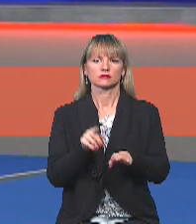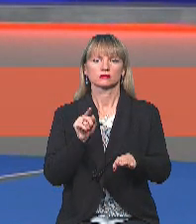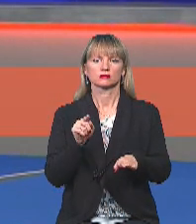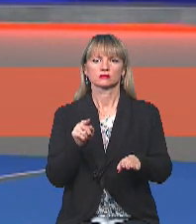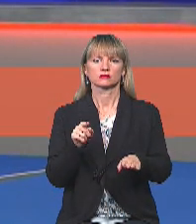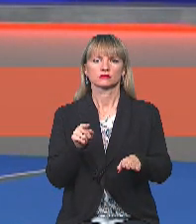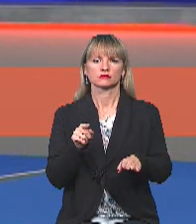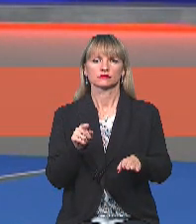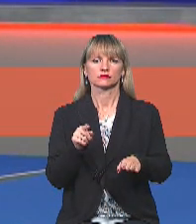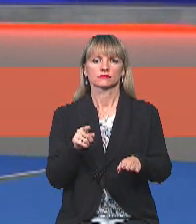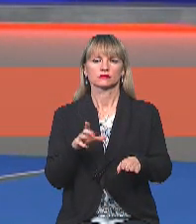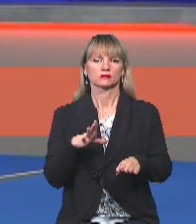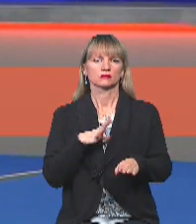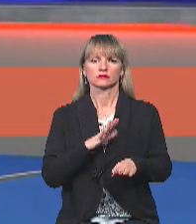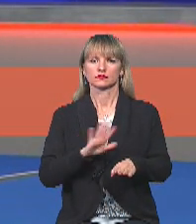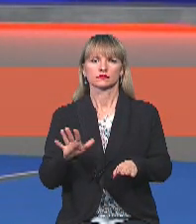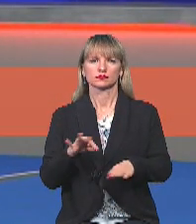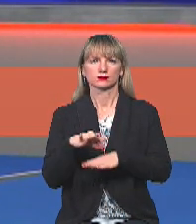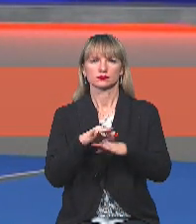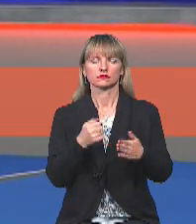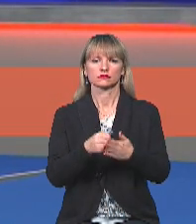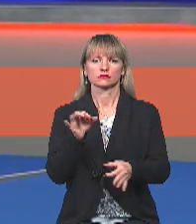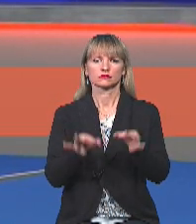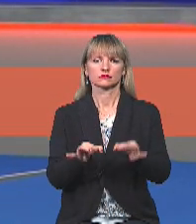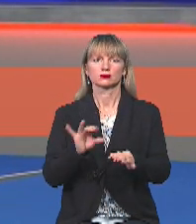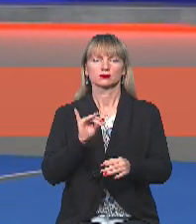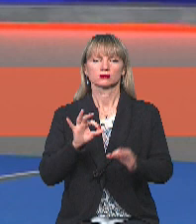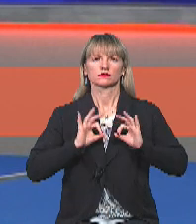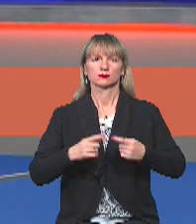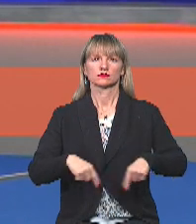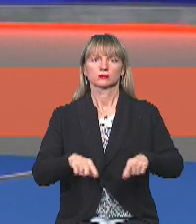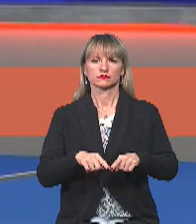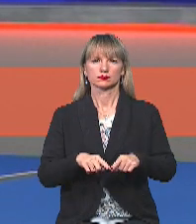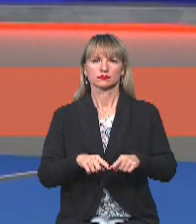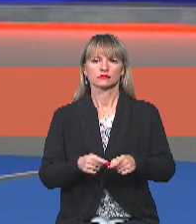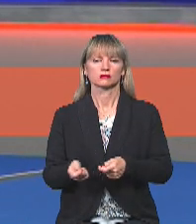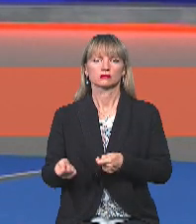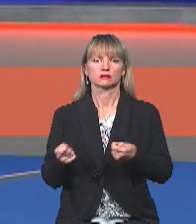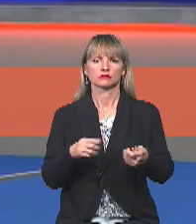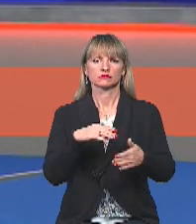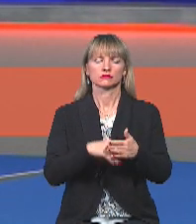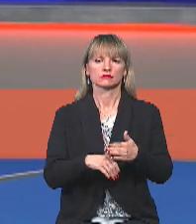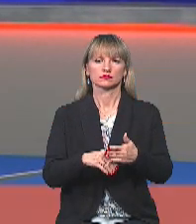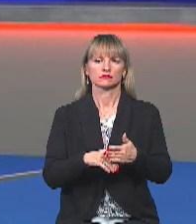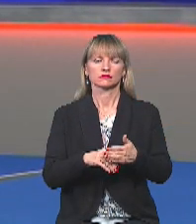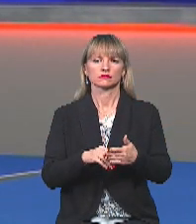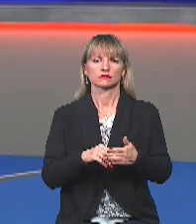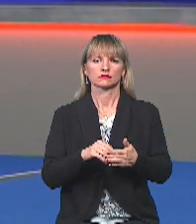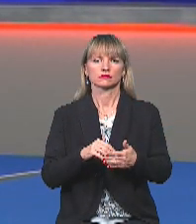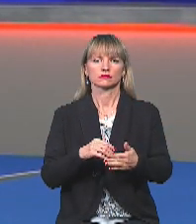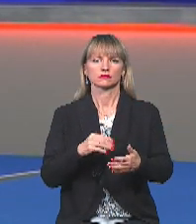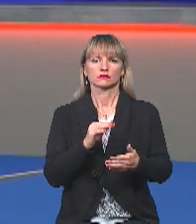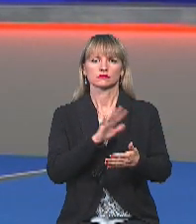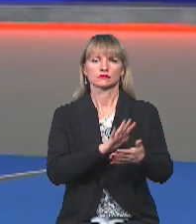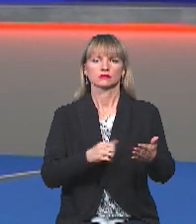навіть не були доведені до суду, і прокуратура внесла клопотання до суду вже після